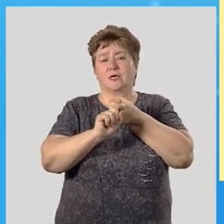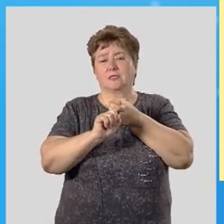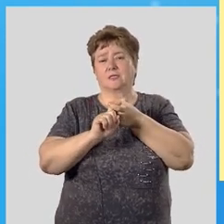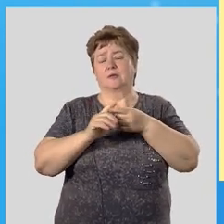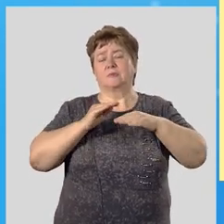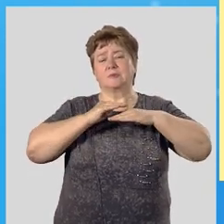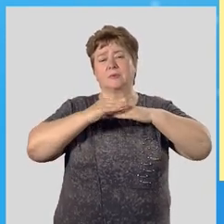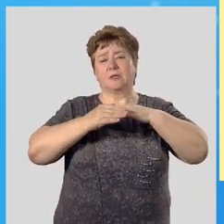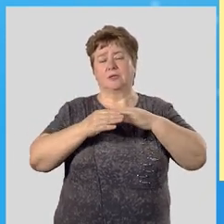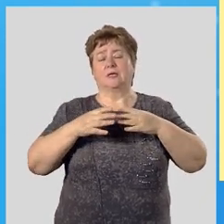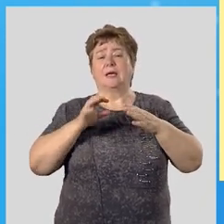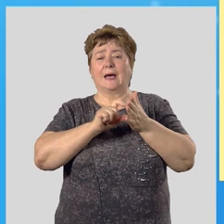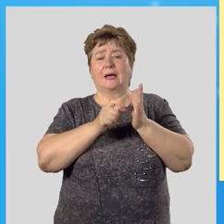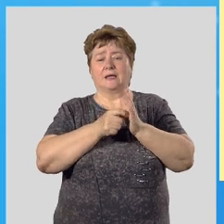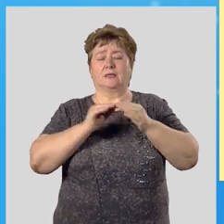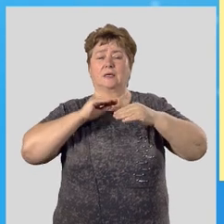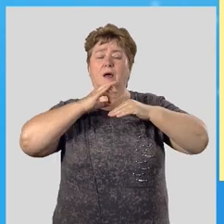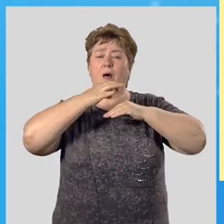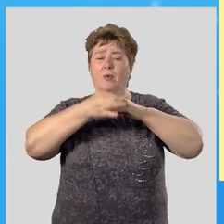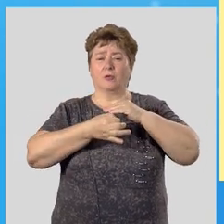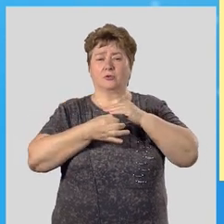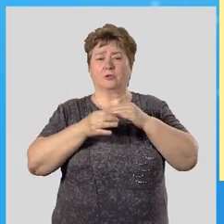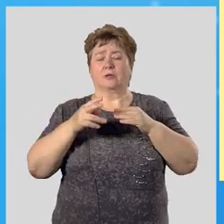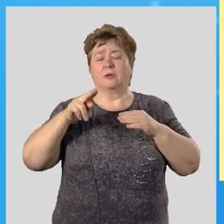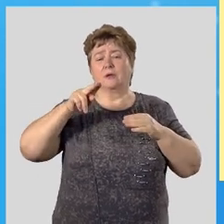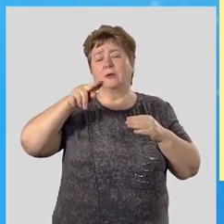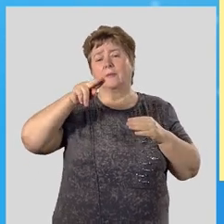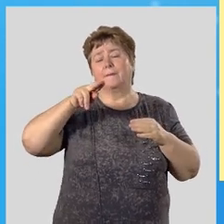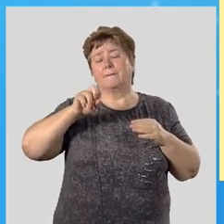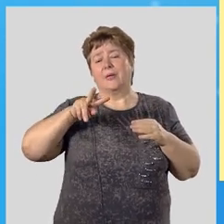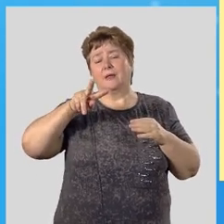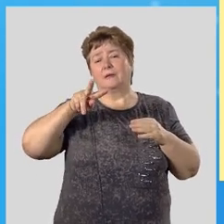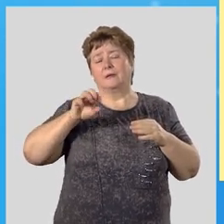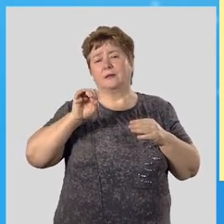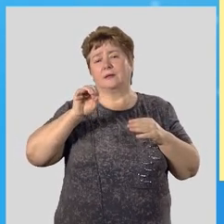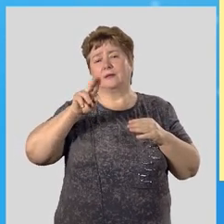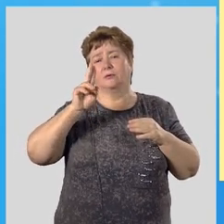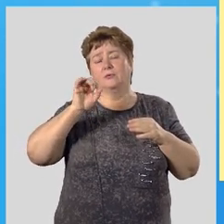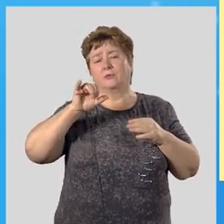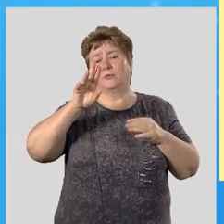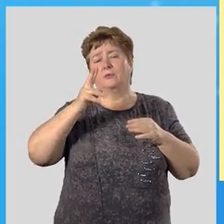с покрытием клетки оболочкой – пелликулой.